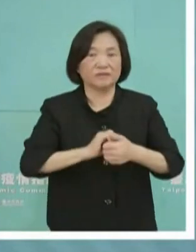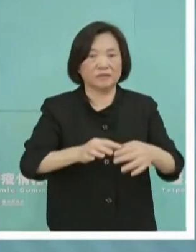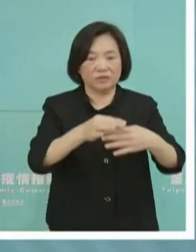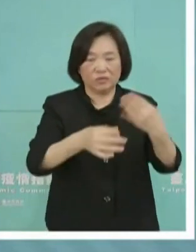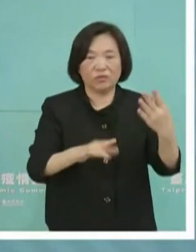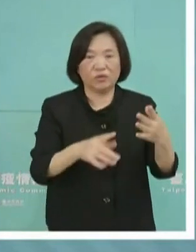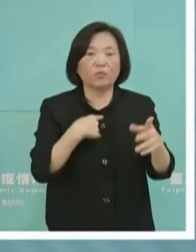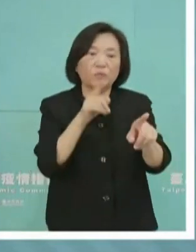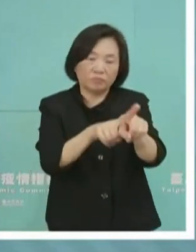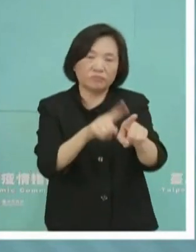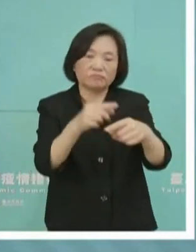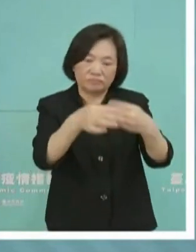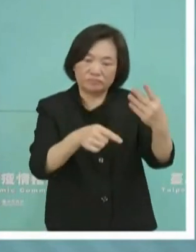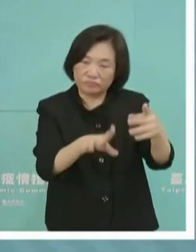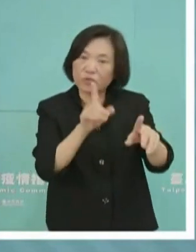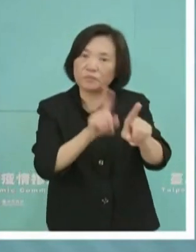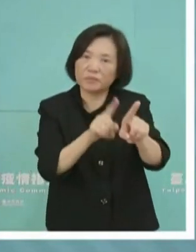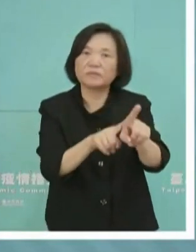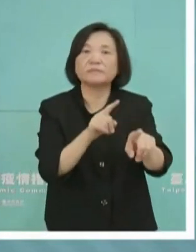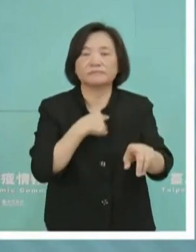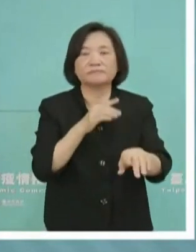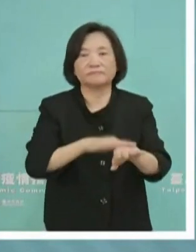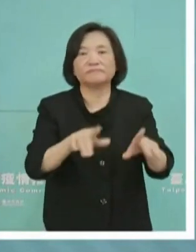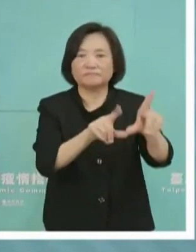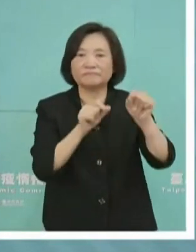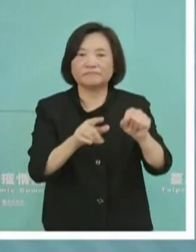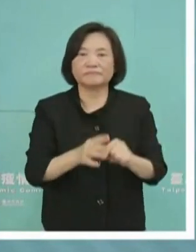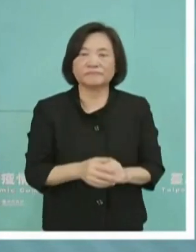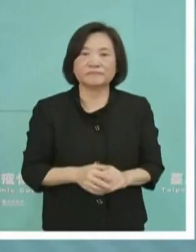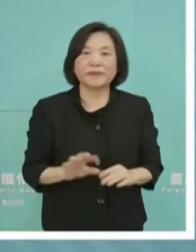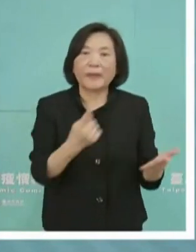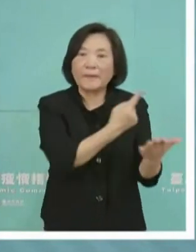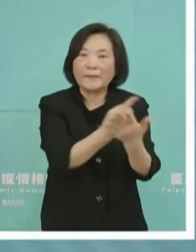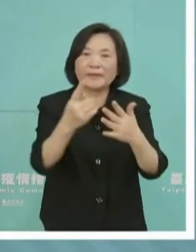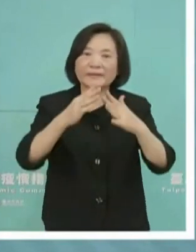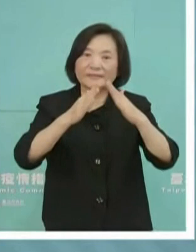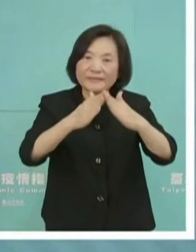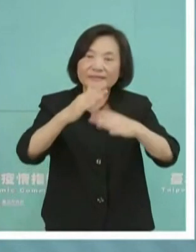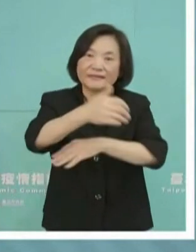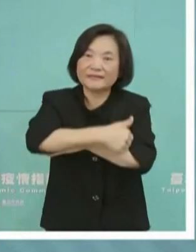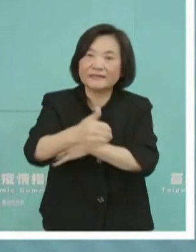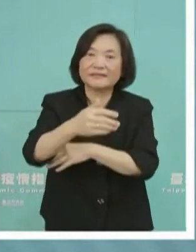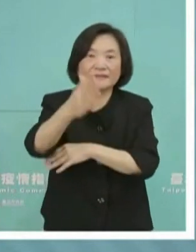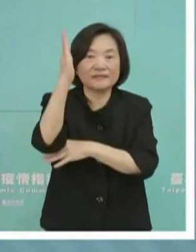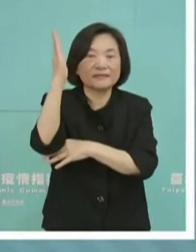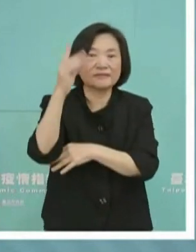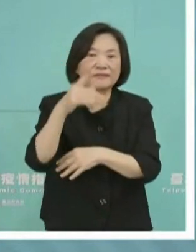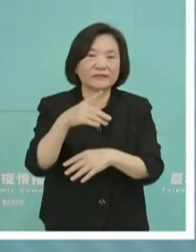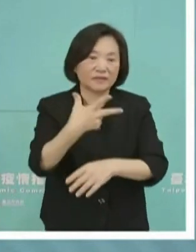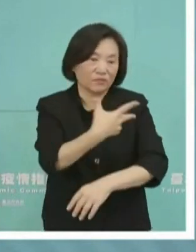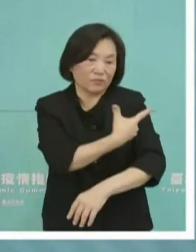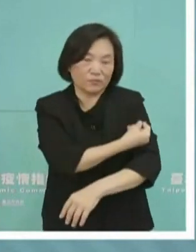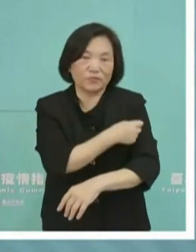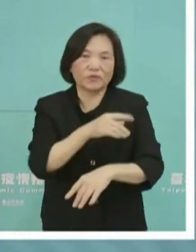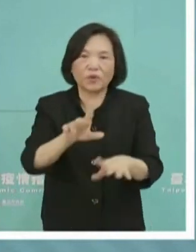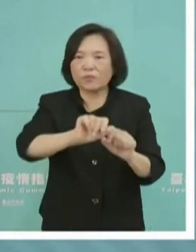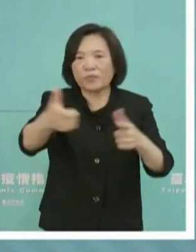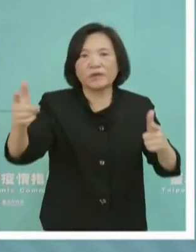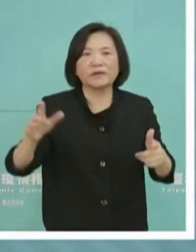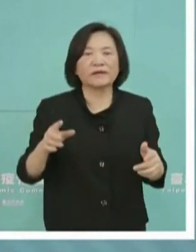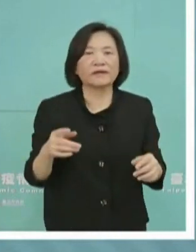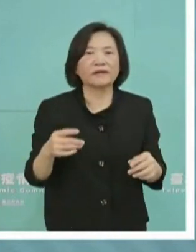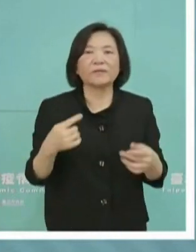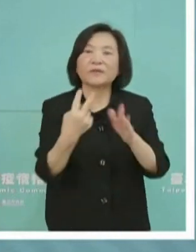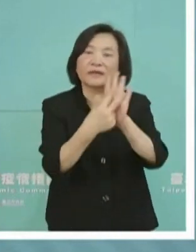了，所以我们一定是按照规定去处理。那事实上哦，每个县市政府哦，在疫苗上面还是有些差异。比方说的